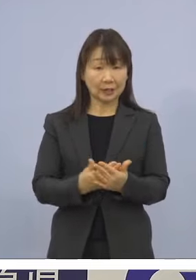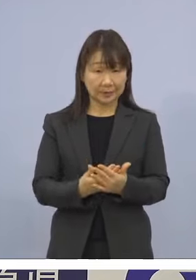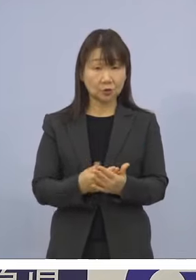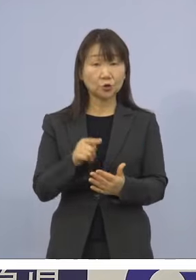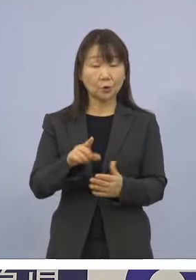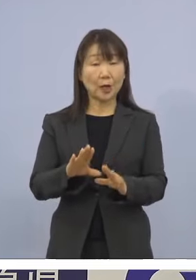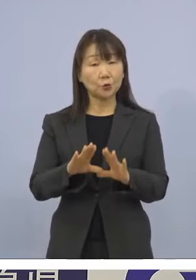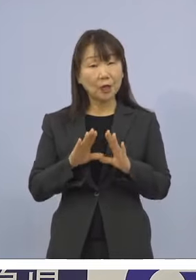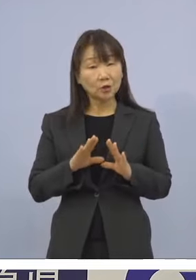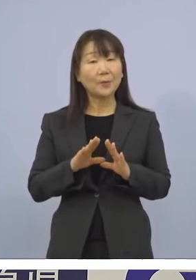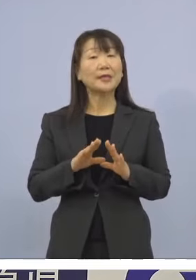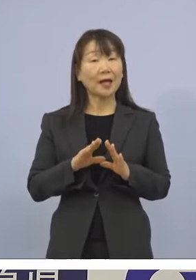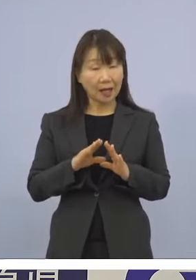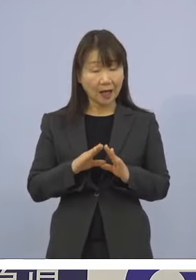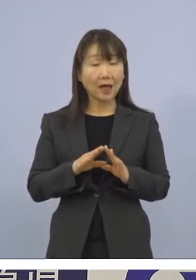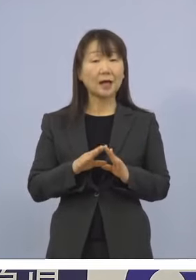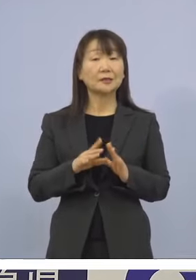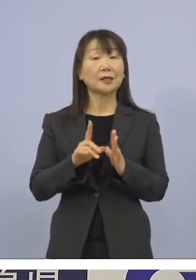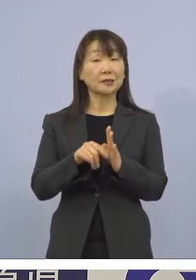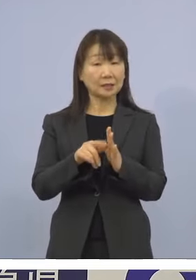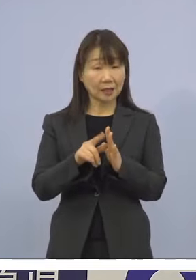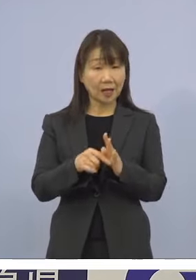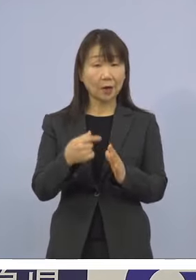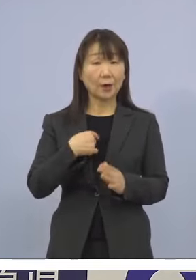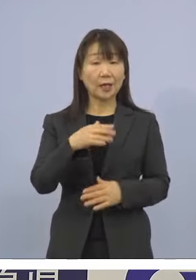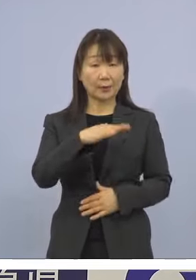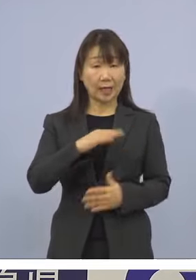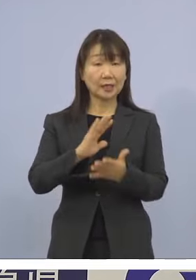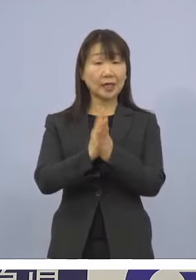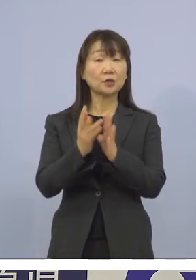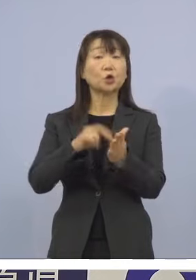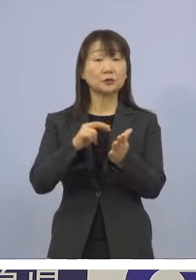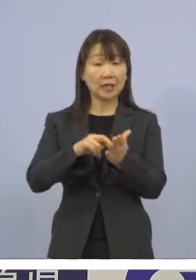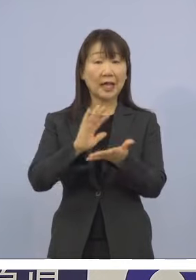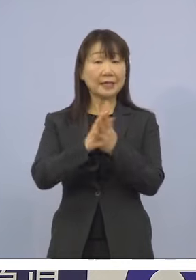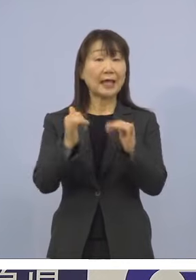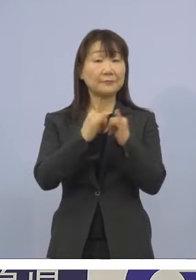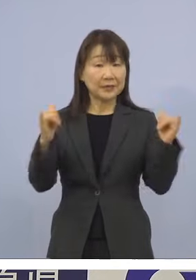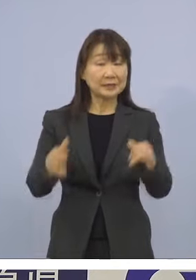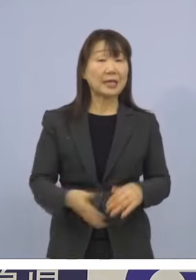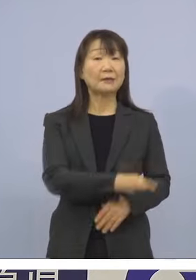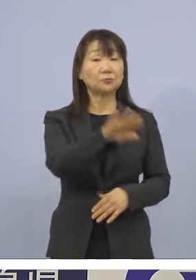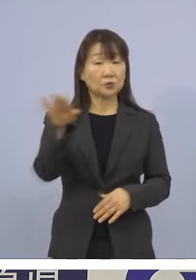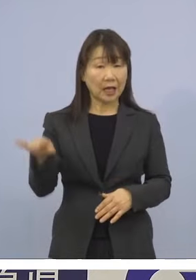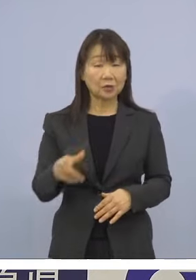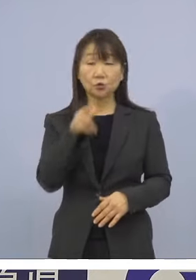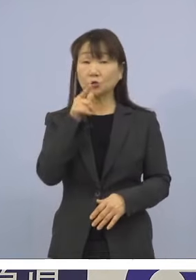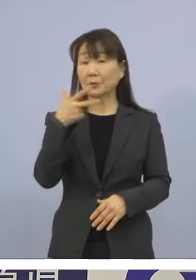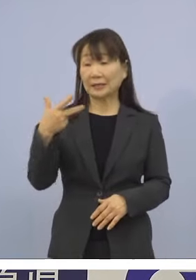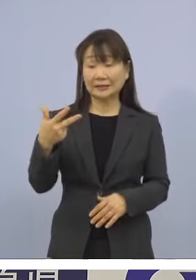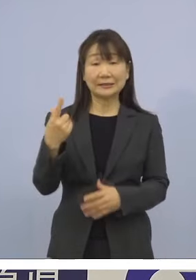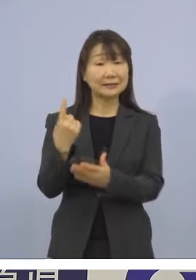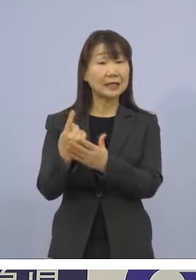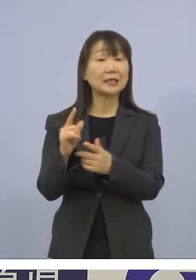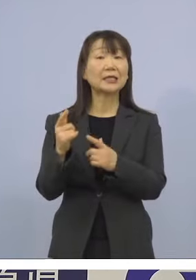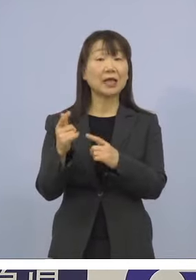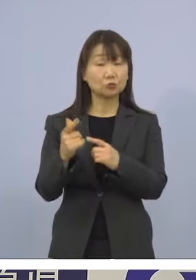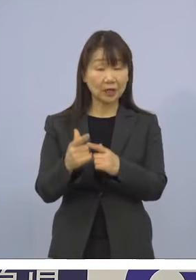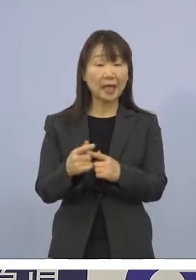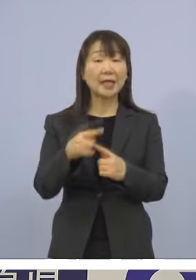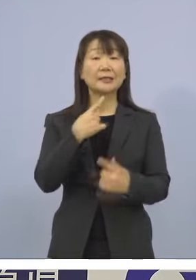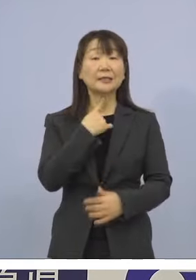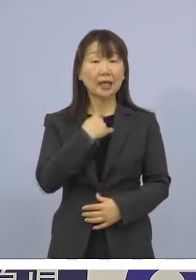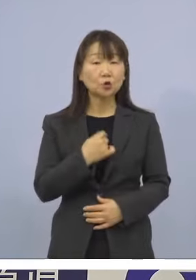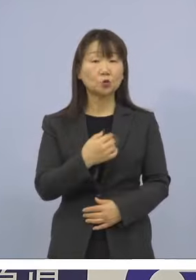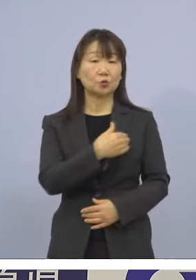け止めながらだとすれば、私ども県として県民全体が徳島市さんだけじゃなくてね、あの納得い